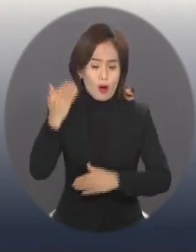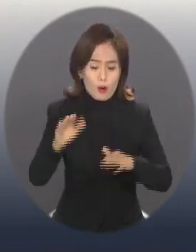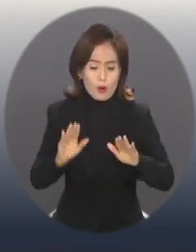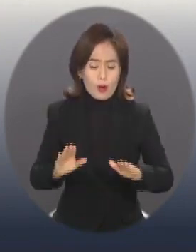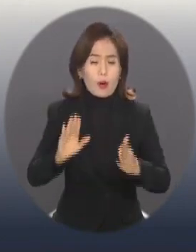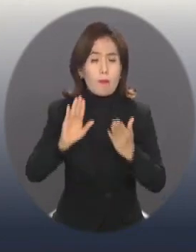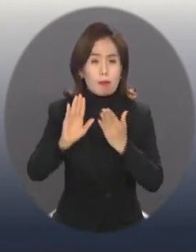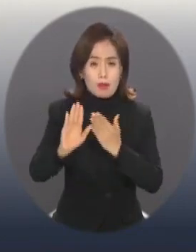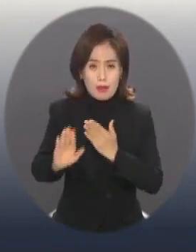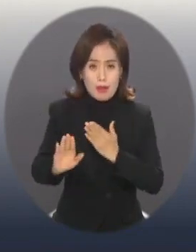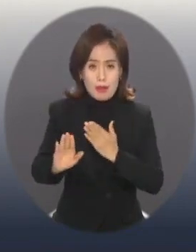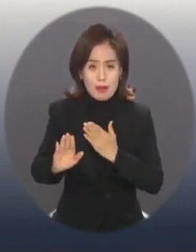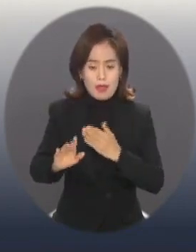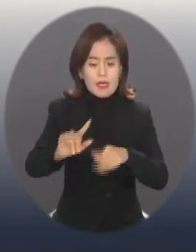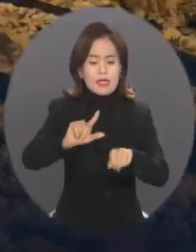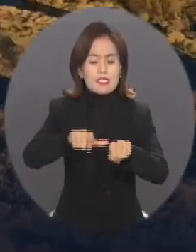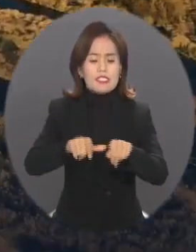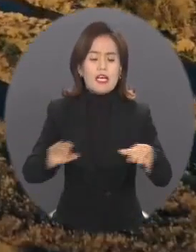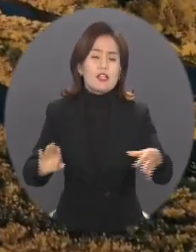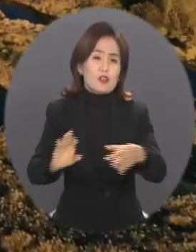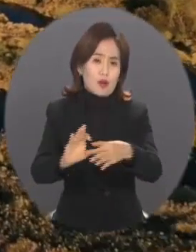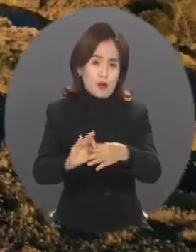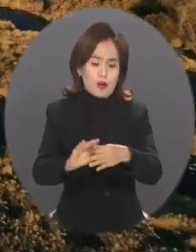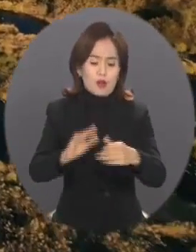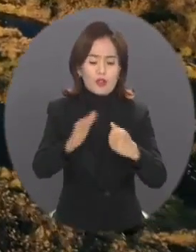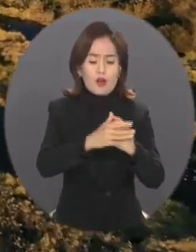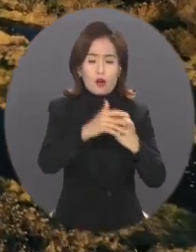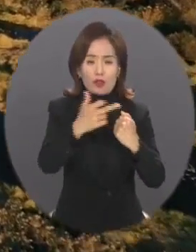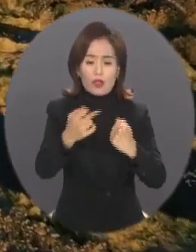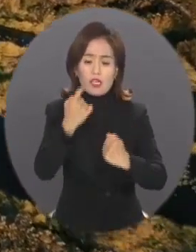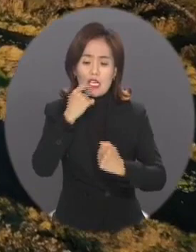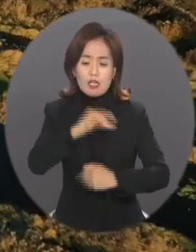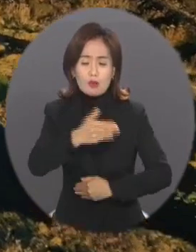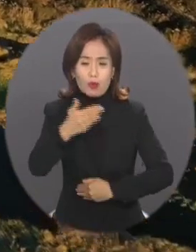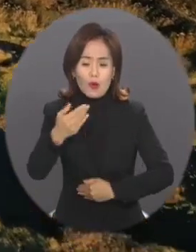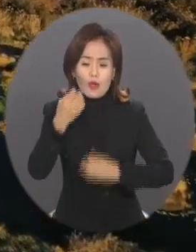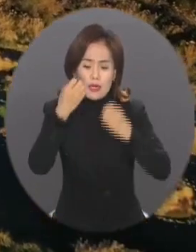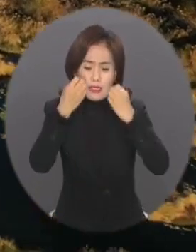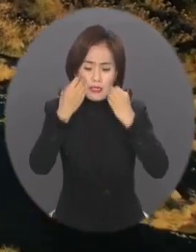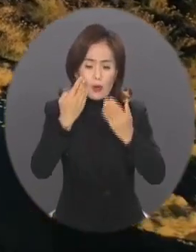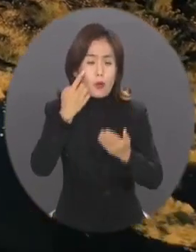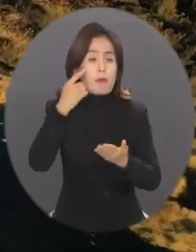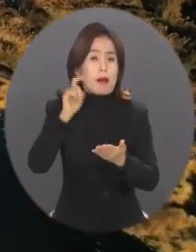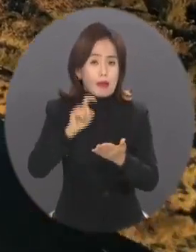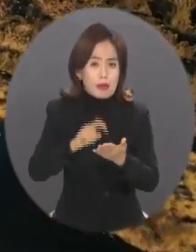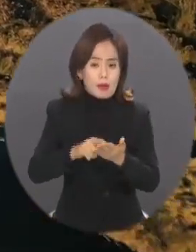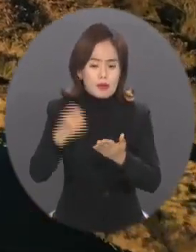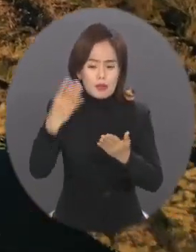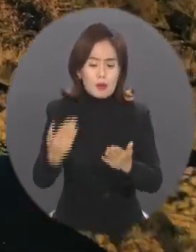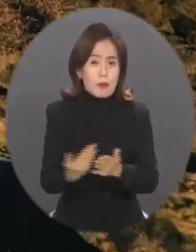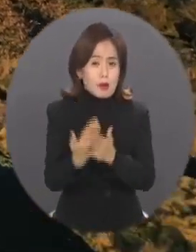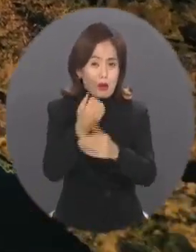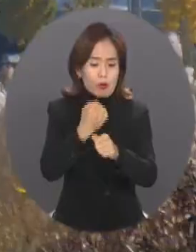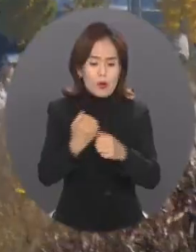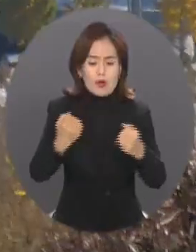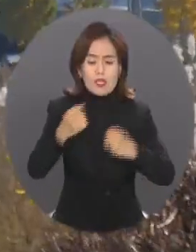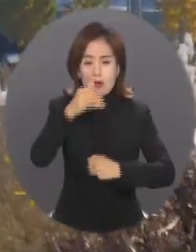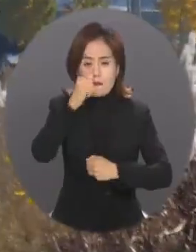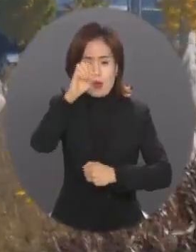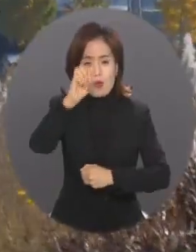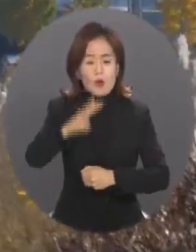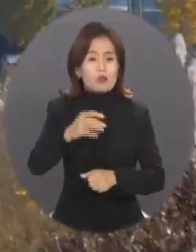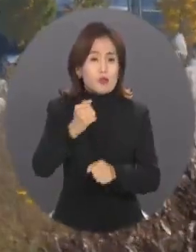현재, 미래의 시간을 연결하는 영산강과 황룡강의 재발견과 재구성 등을 통해 활력 넘치는 광주를